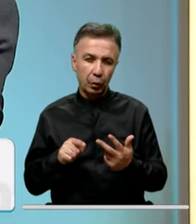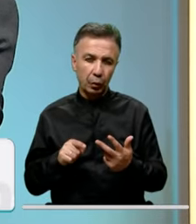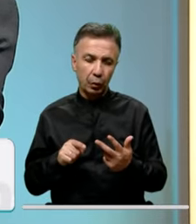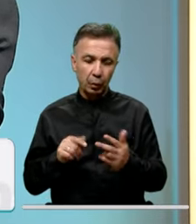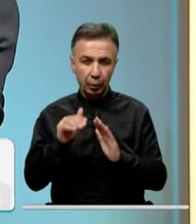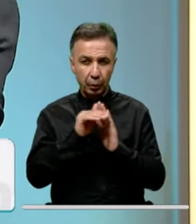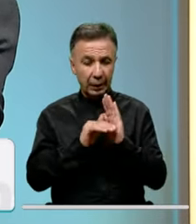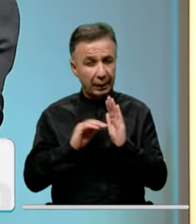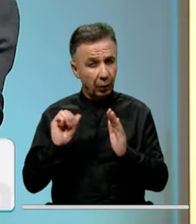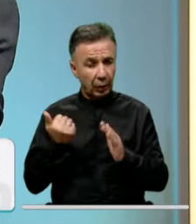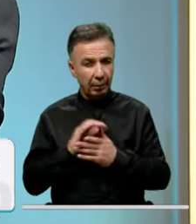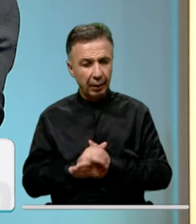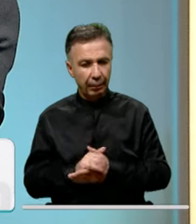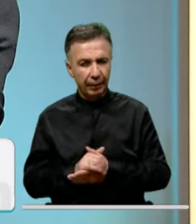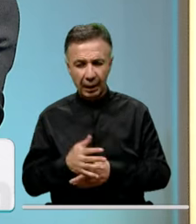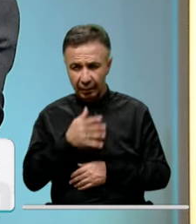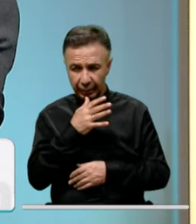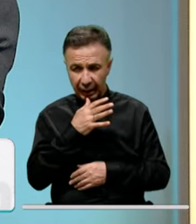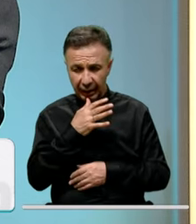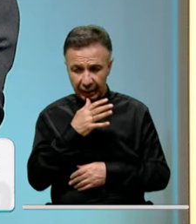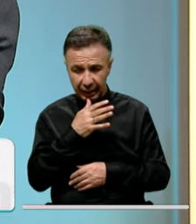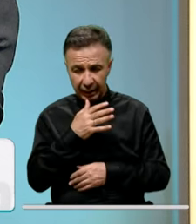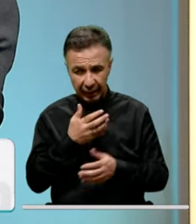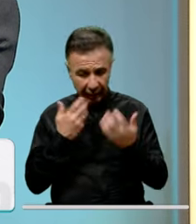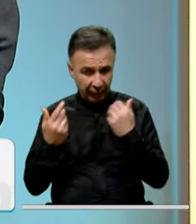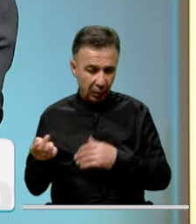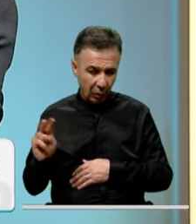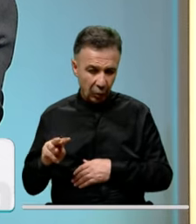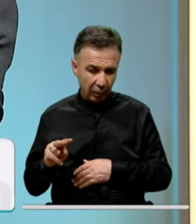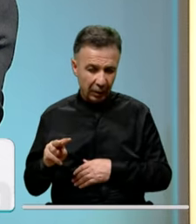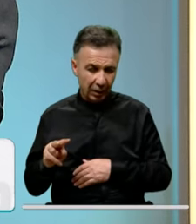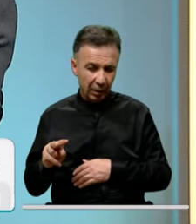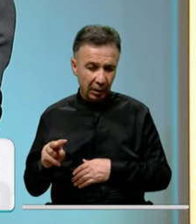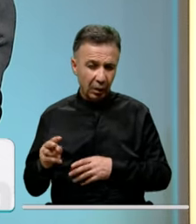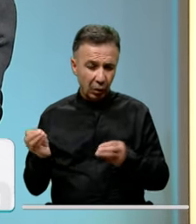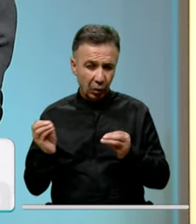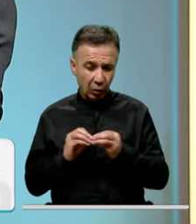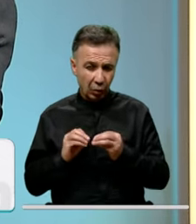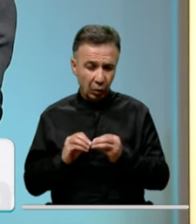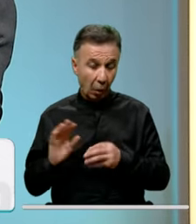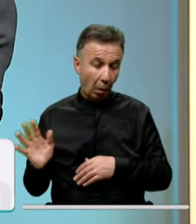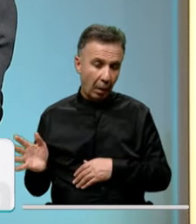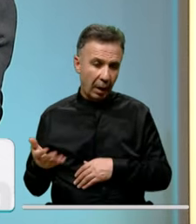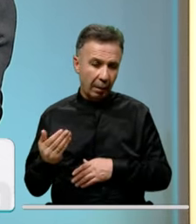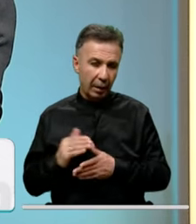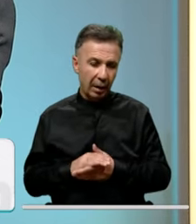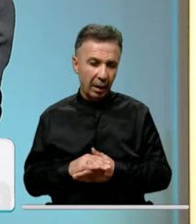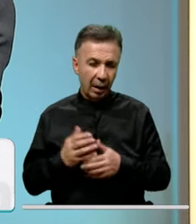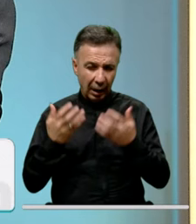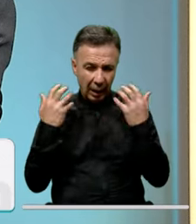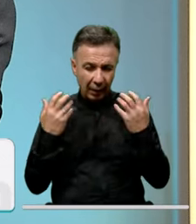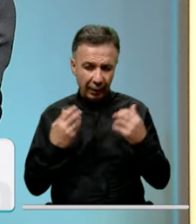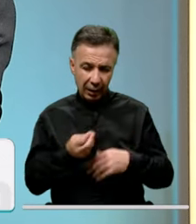Furkan Hocam. Kasıt, kusur, ihmal. Hayvanın bakımı